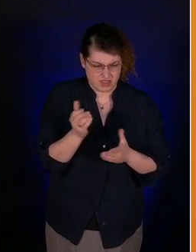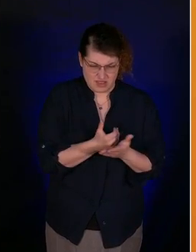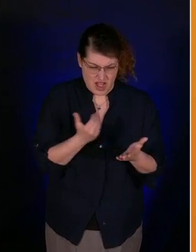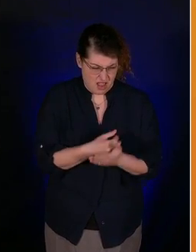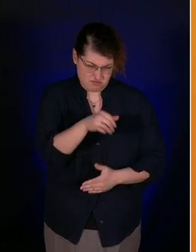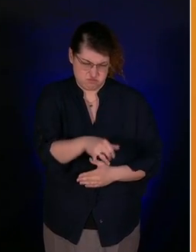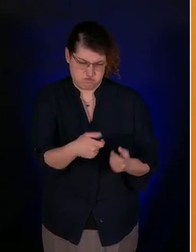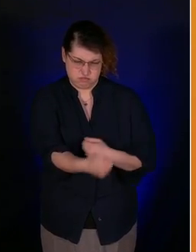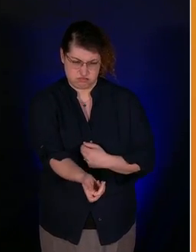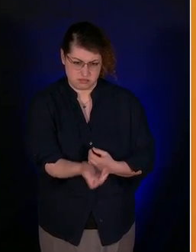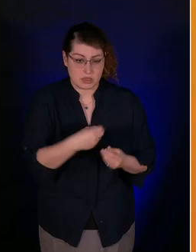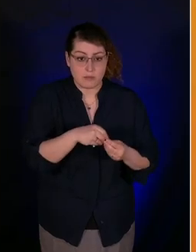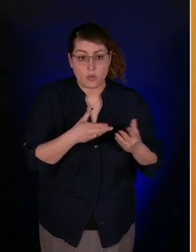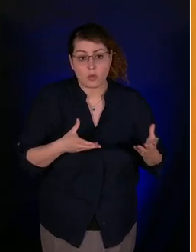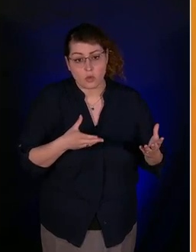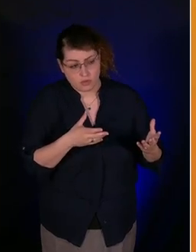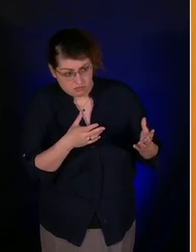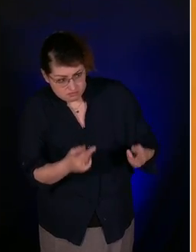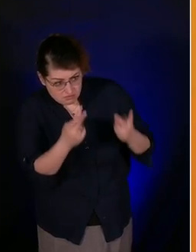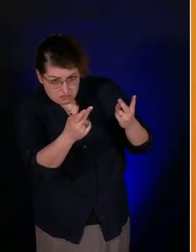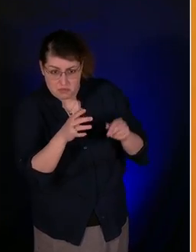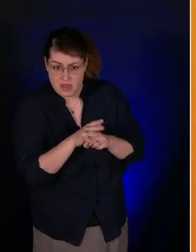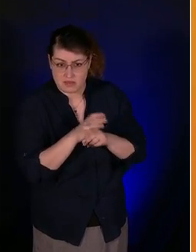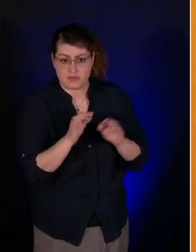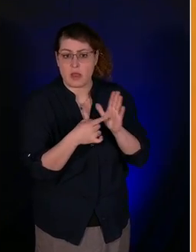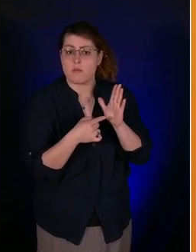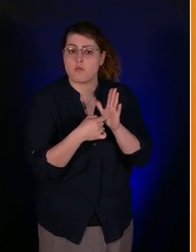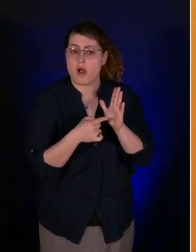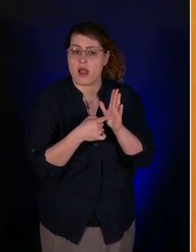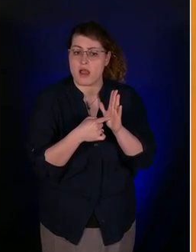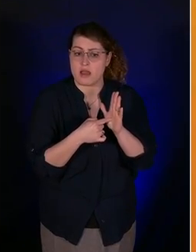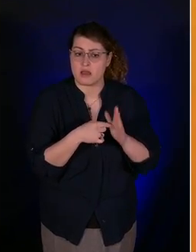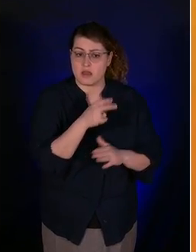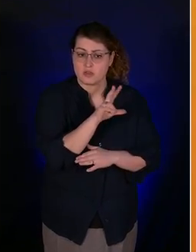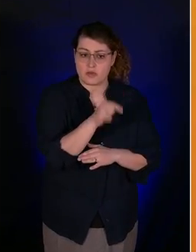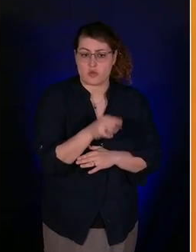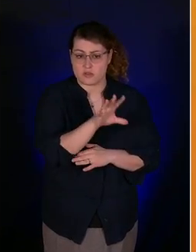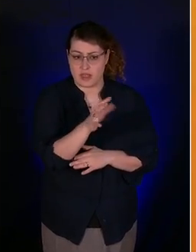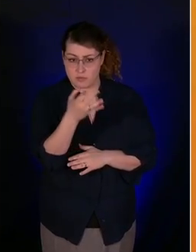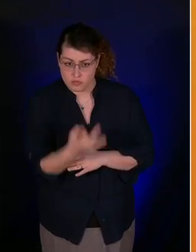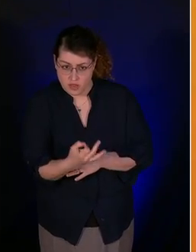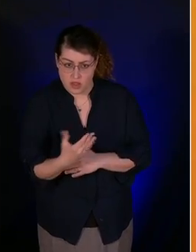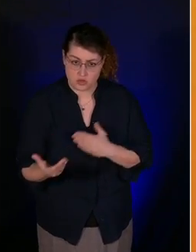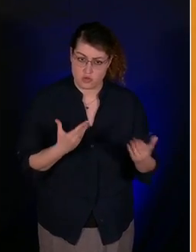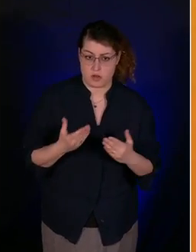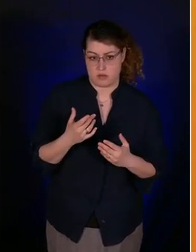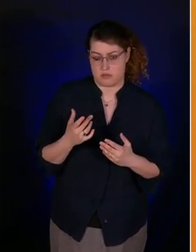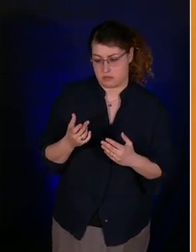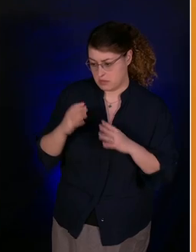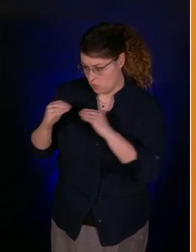que très peu, malgré le Ségur et la valorisation du point d'indice à 3,5%, bien loin des 6% d'inflation.